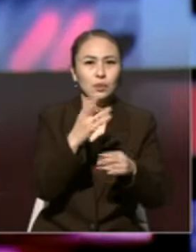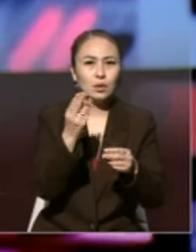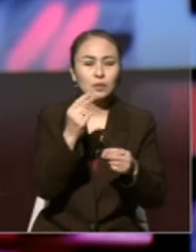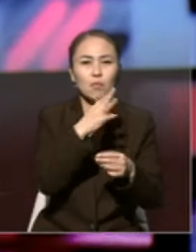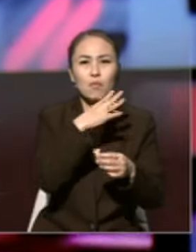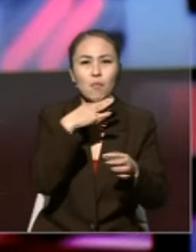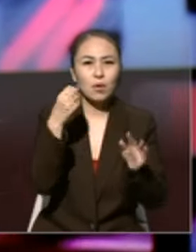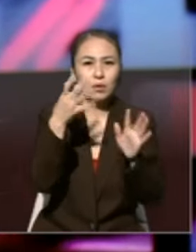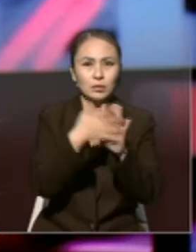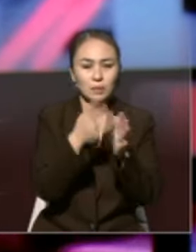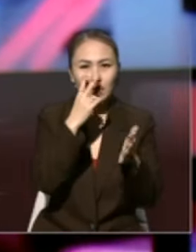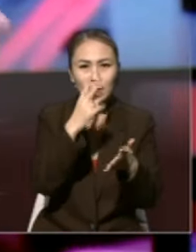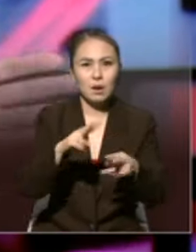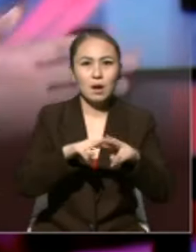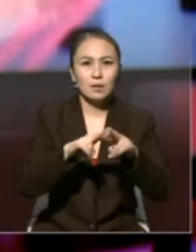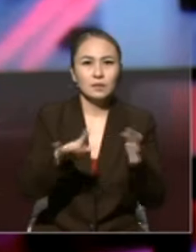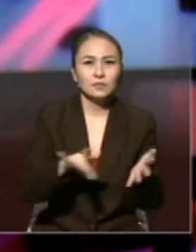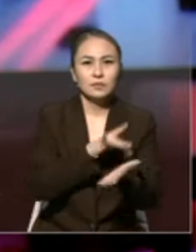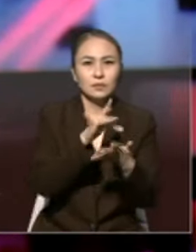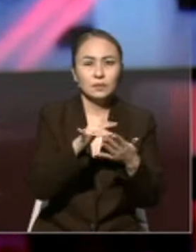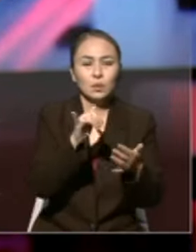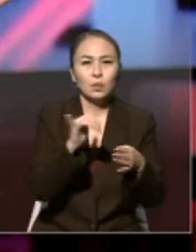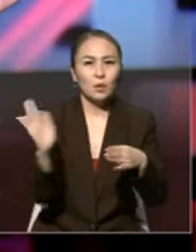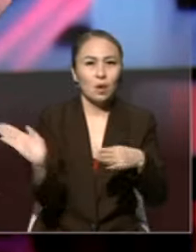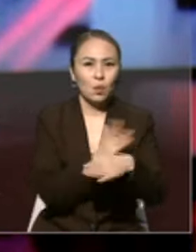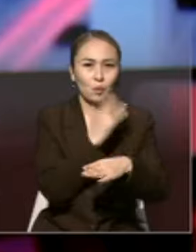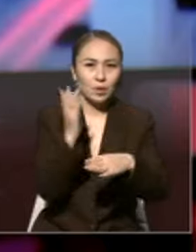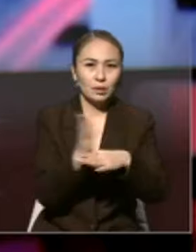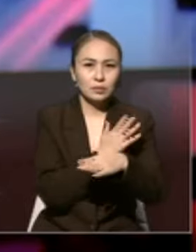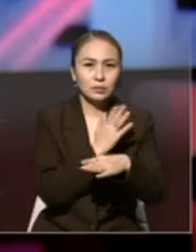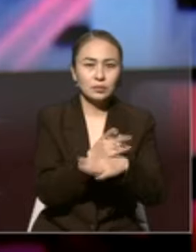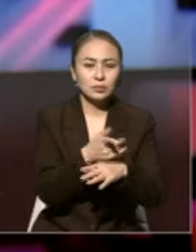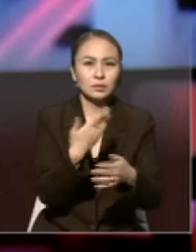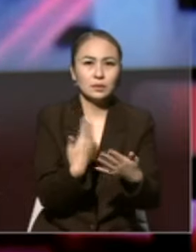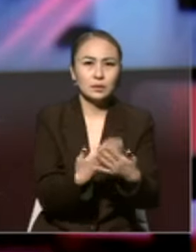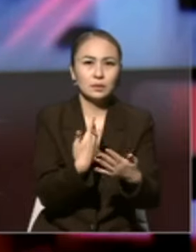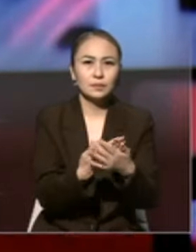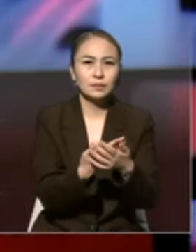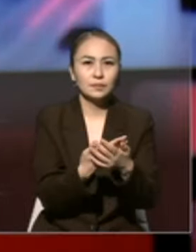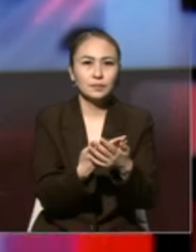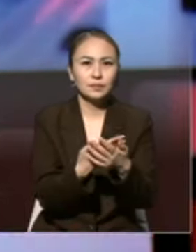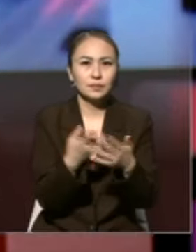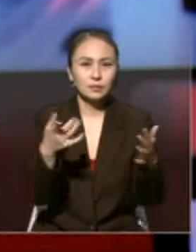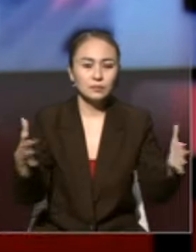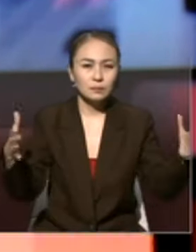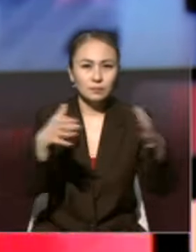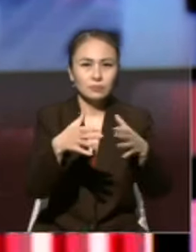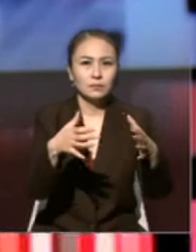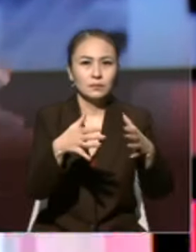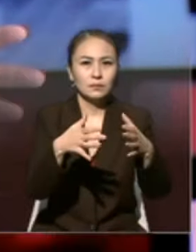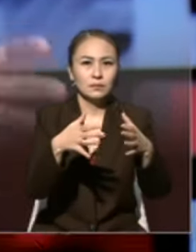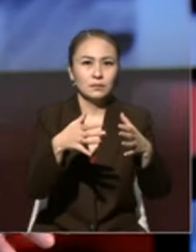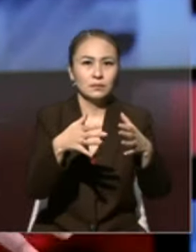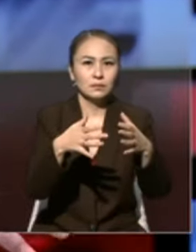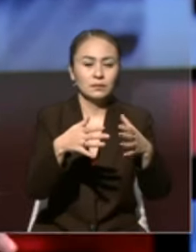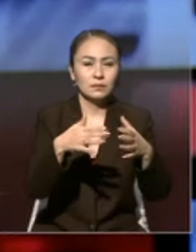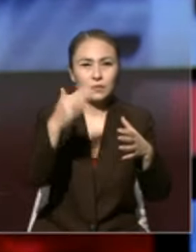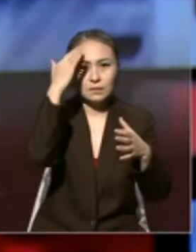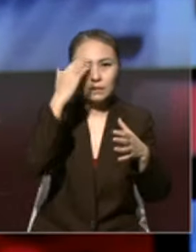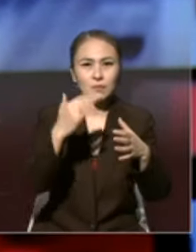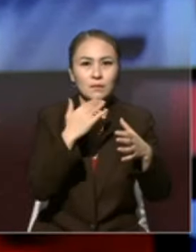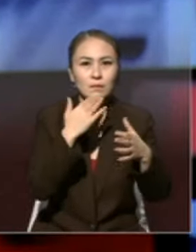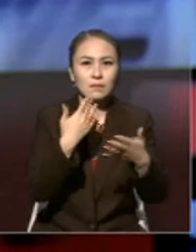Міне Астананы қараңыздаршы, қаншама қар шығарылды мысалға. Енді соның бәрін бір жерге жинап, сосын мынау жазғы